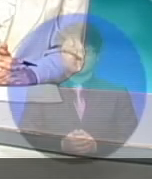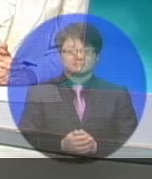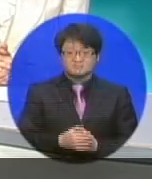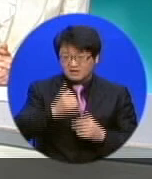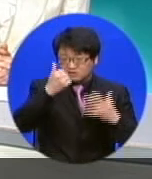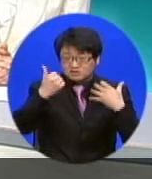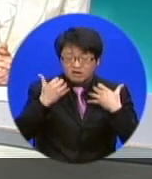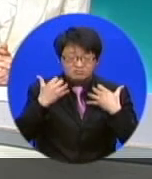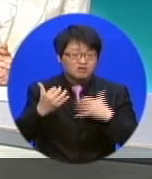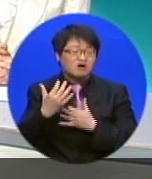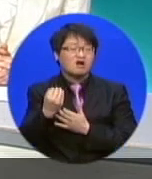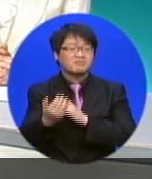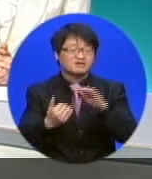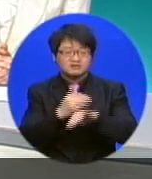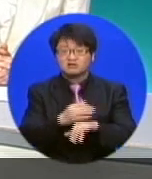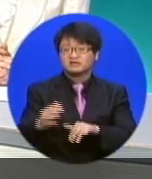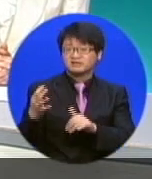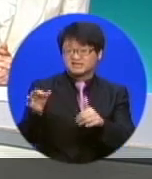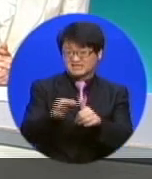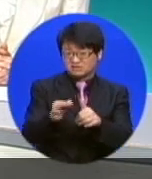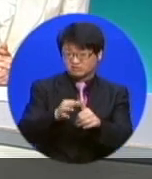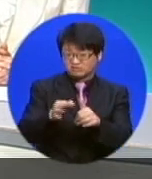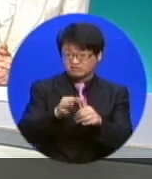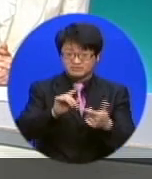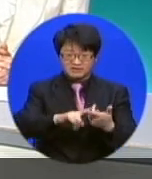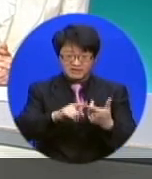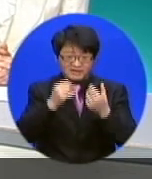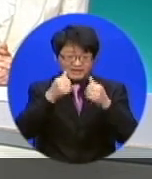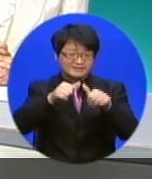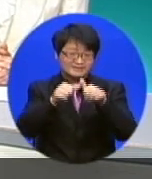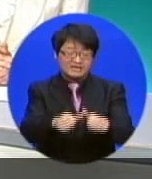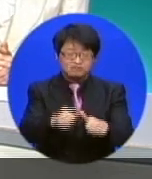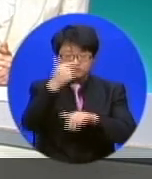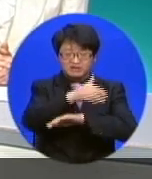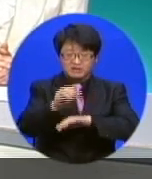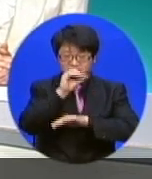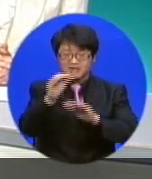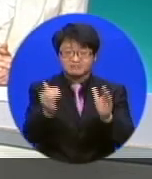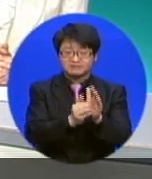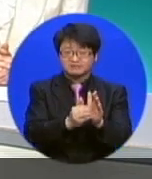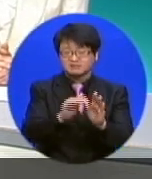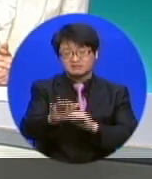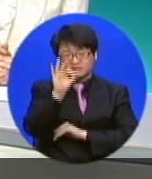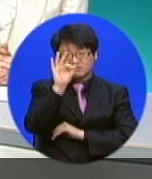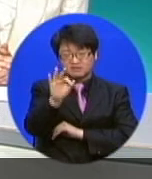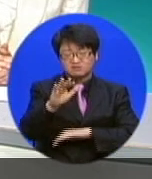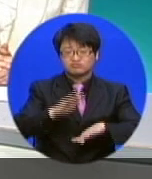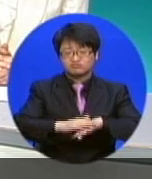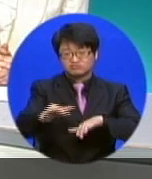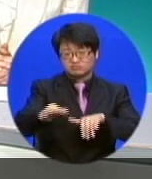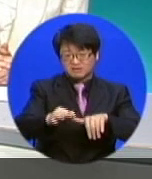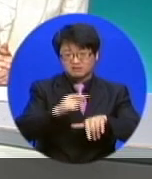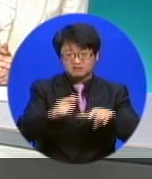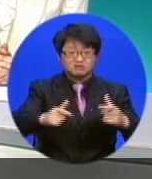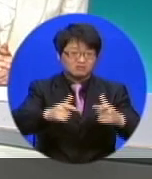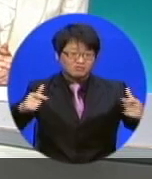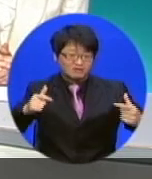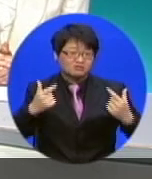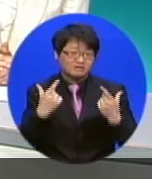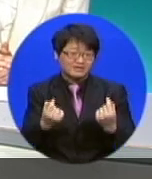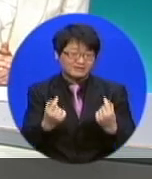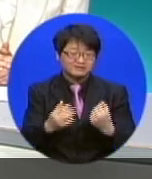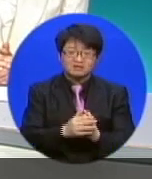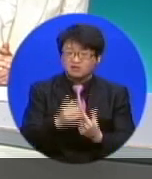정부가 얼마 전 기초생활보장제도 개편안에 대한 세부 계획을 발표했습니다. 그냥 봐서는 수급 대상자가 확대되는